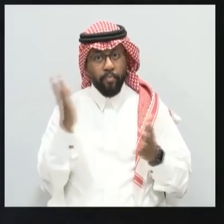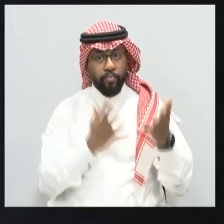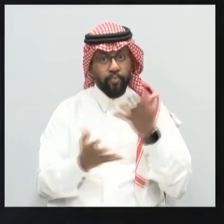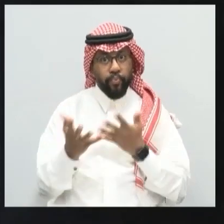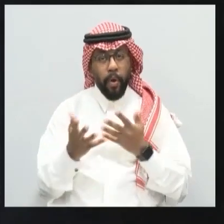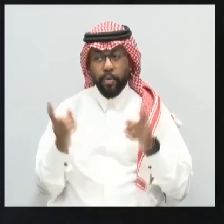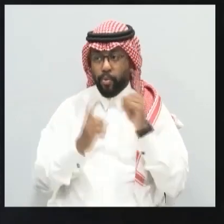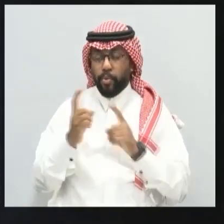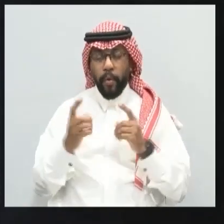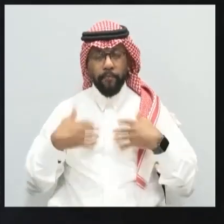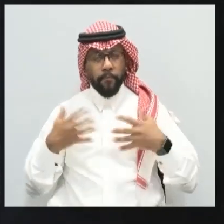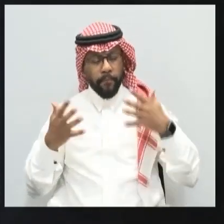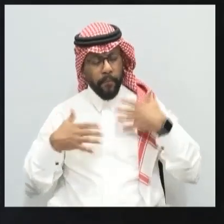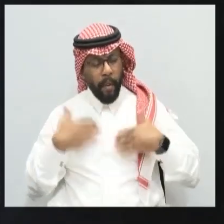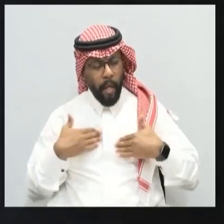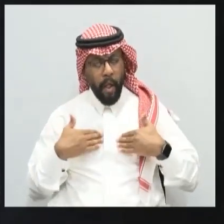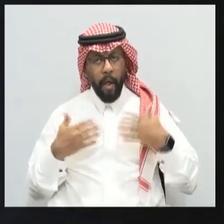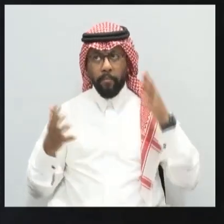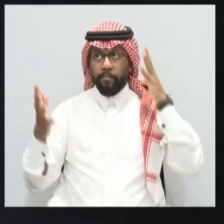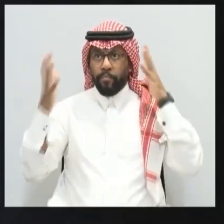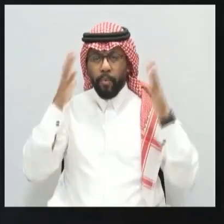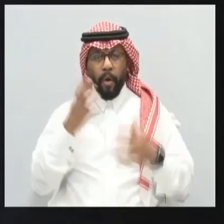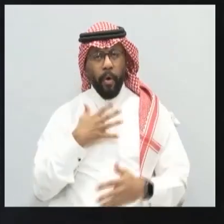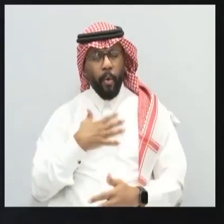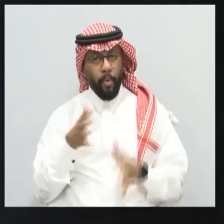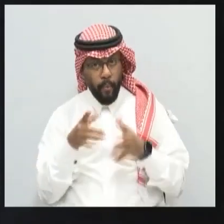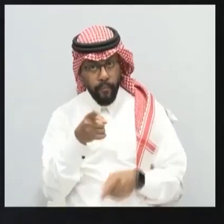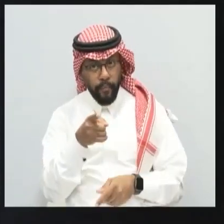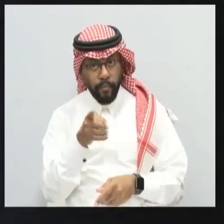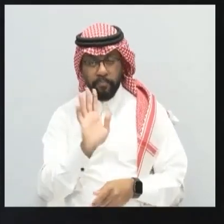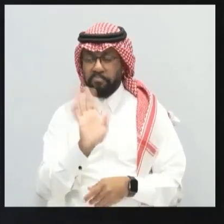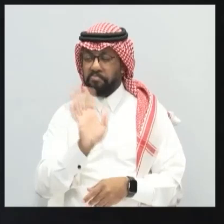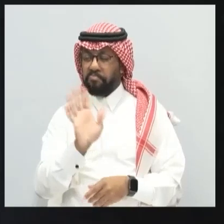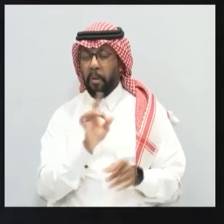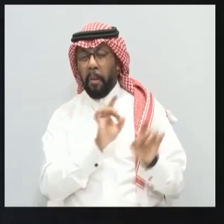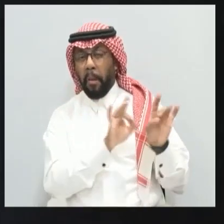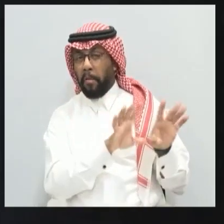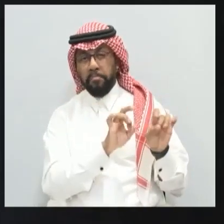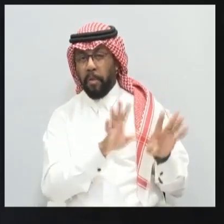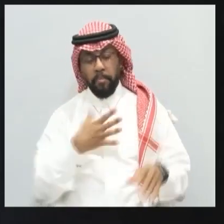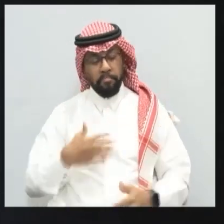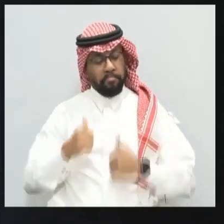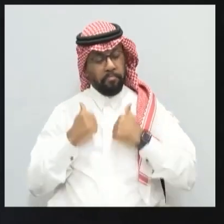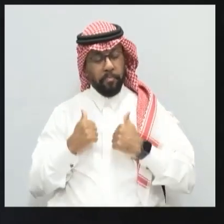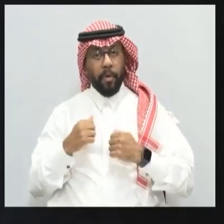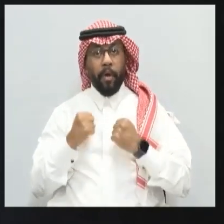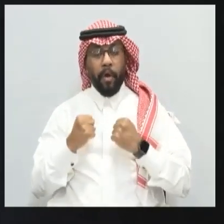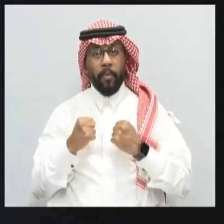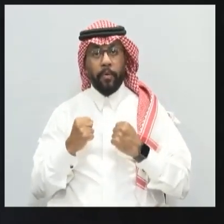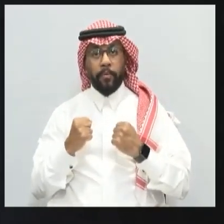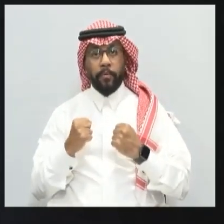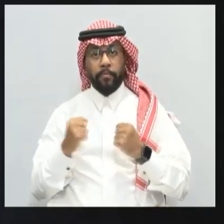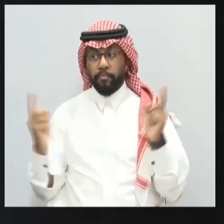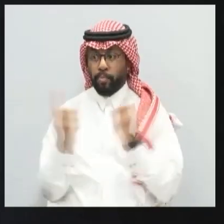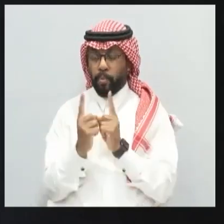القلق او غير ذلك لا يستلزم كل كل ذلك القلق او الاضطراب او التخوف من